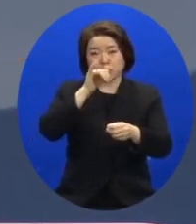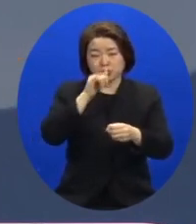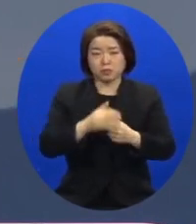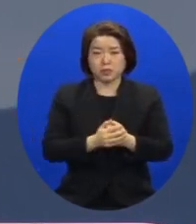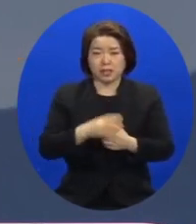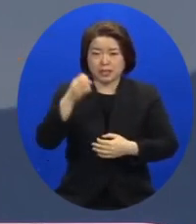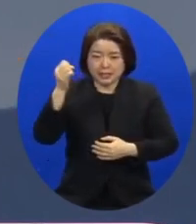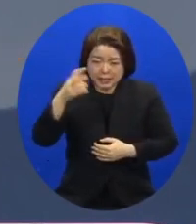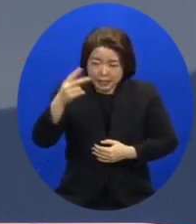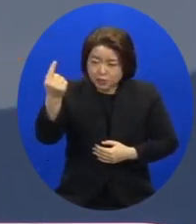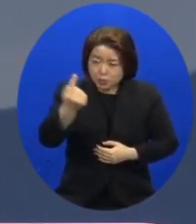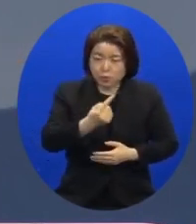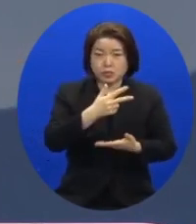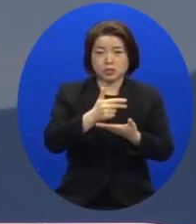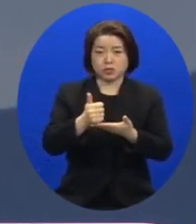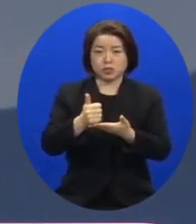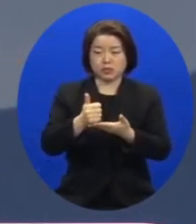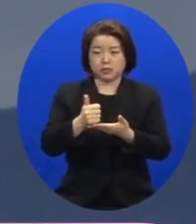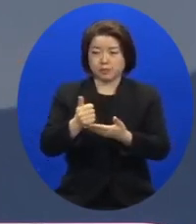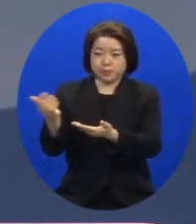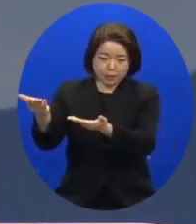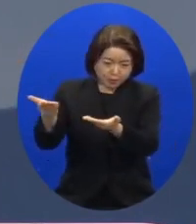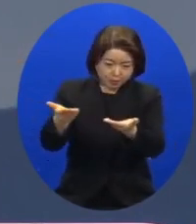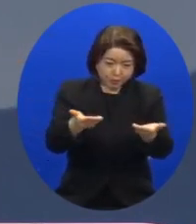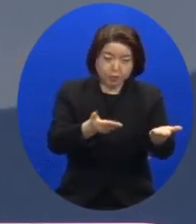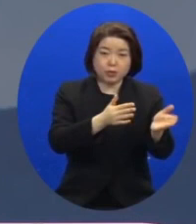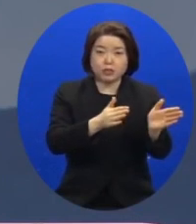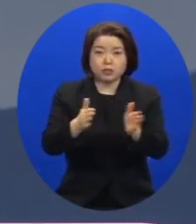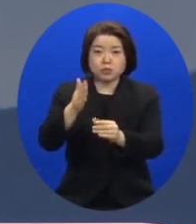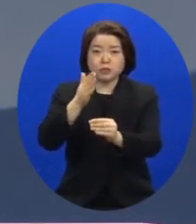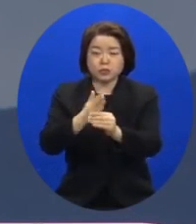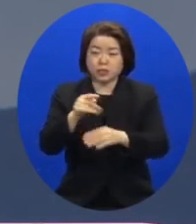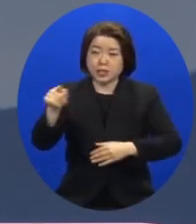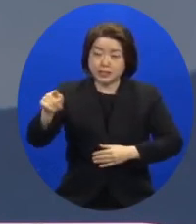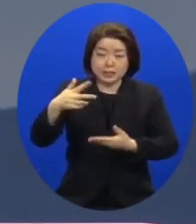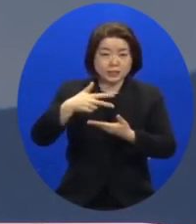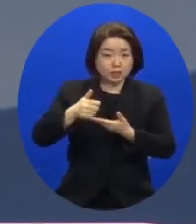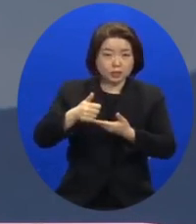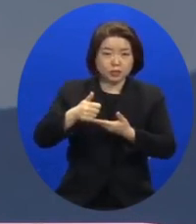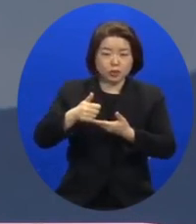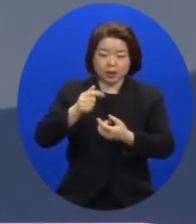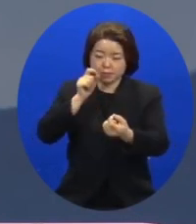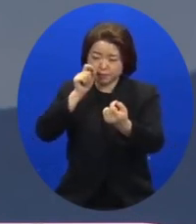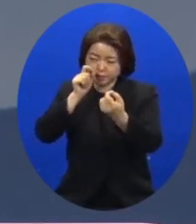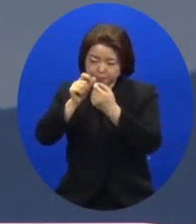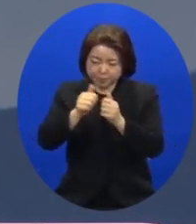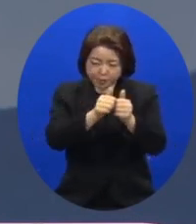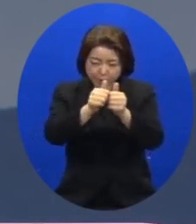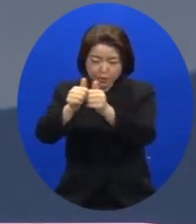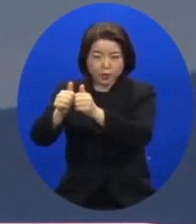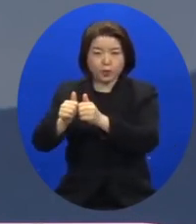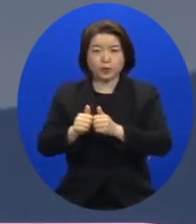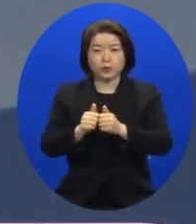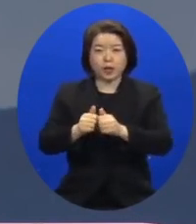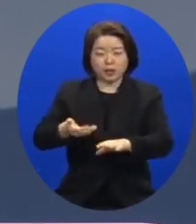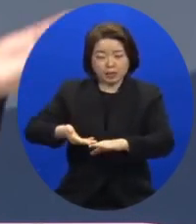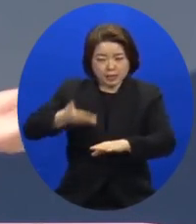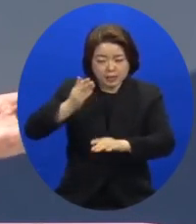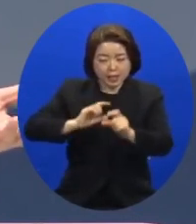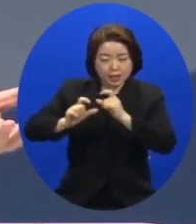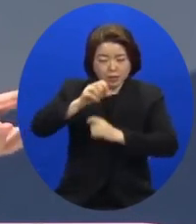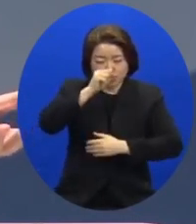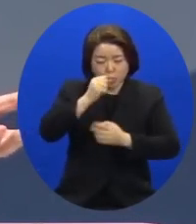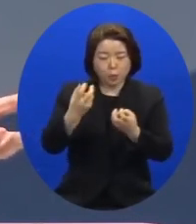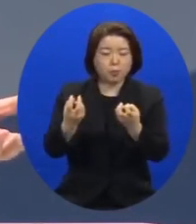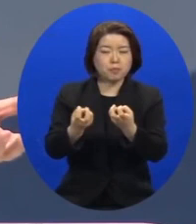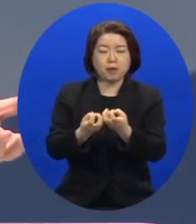다시 오실 주님을 맞이할 준비 하는 것 중에 그 주님과 친밀한 이동영 않은 것 이상으로 더 좋은